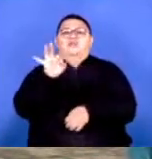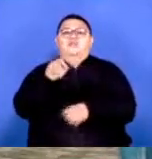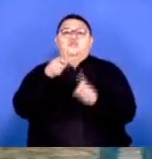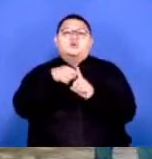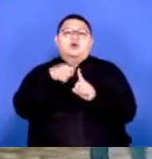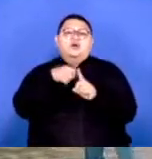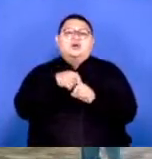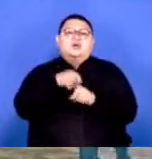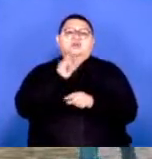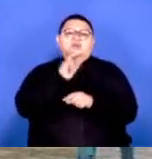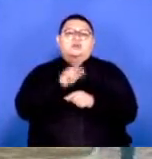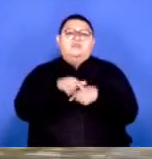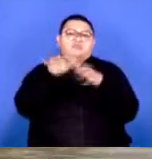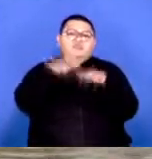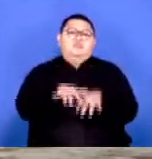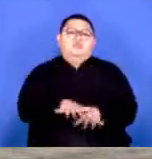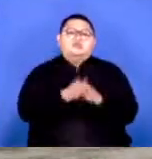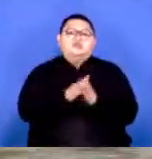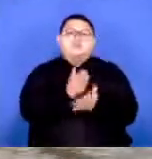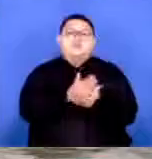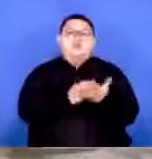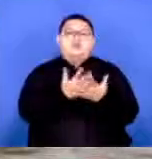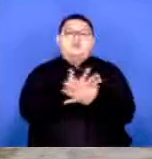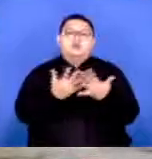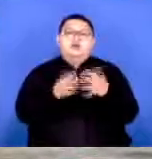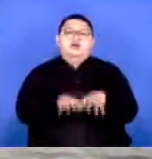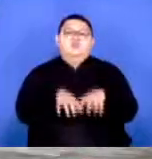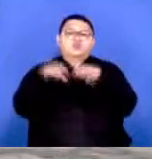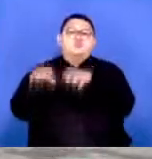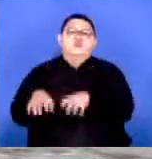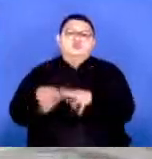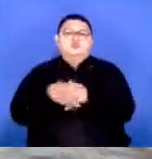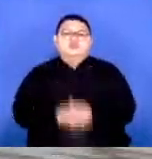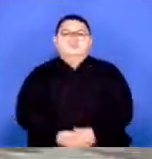yang terdampak banjir dan terpaksa sebagian warga diungsikan.